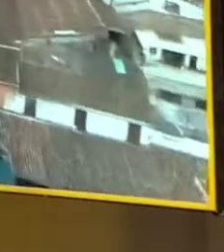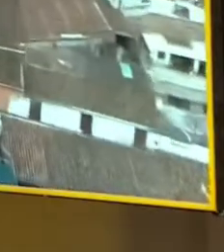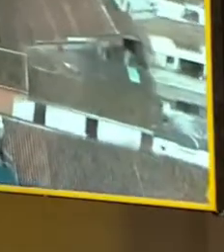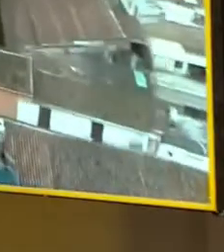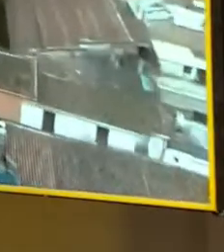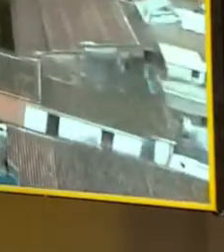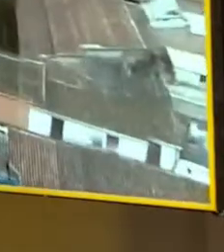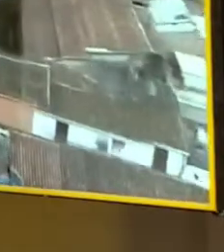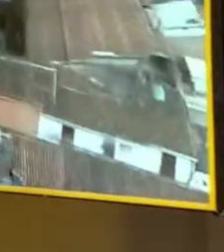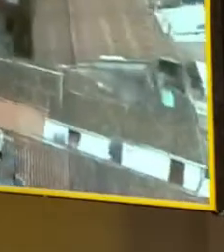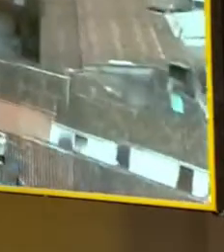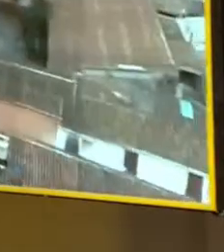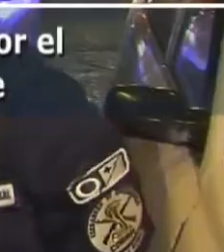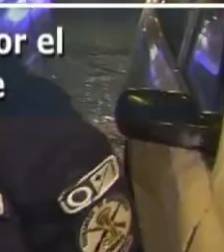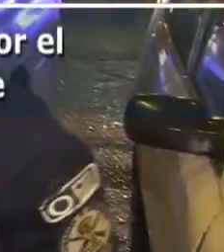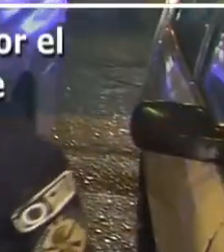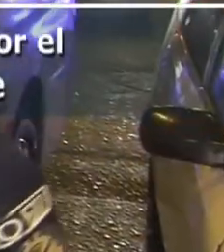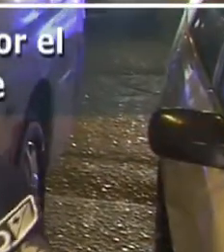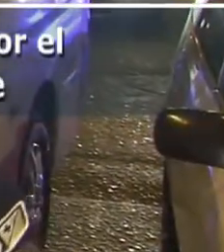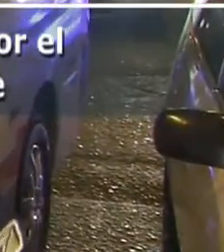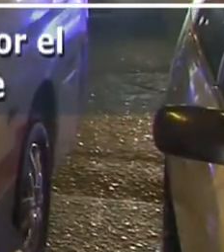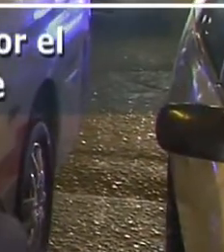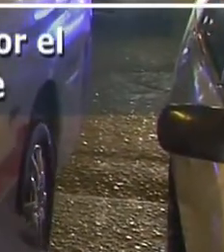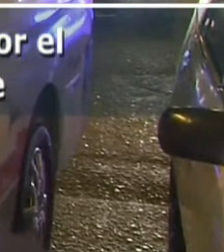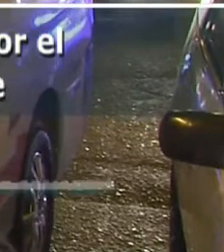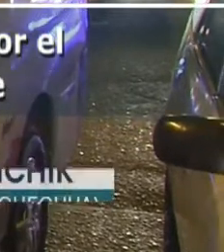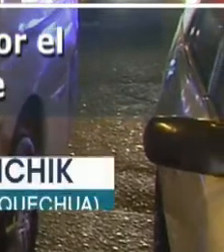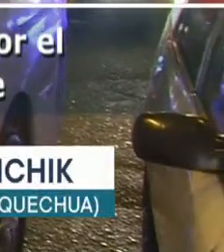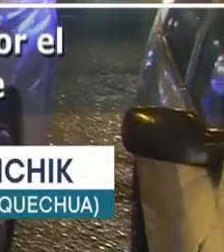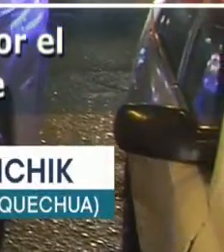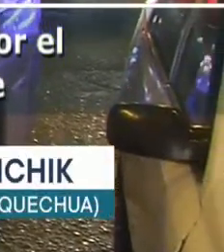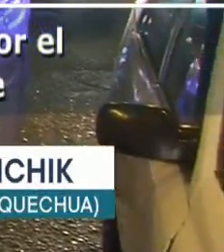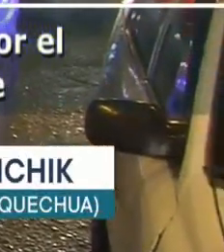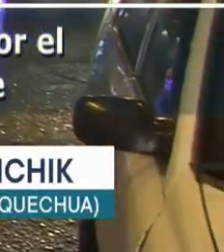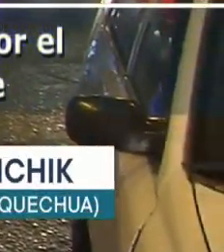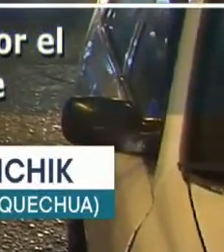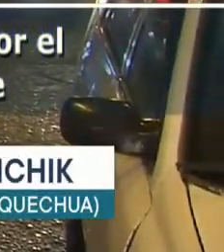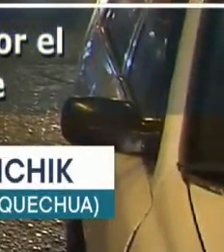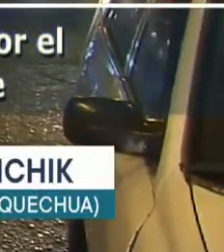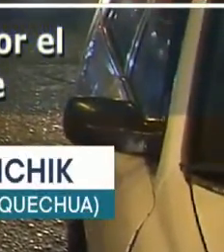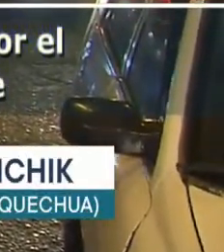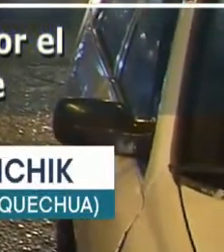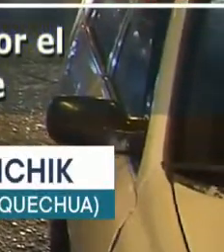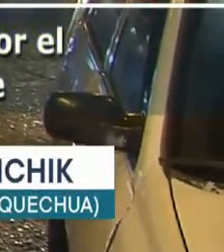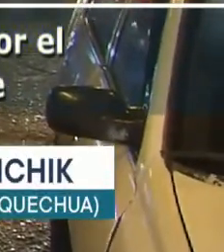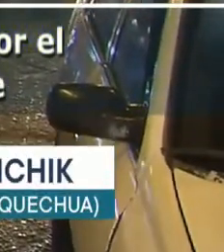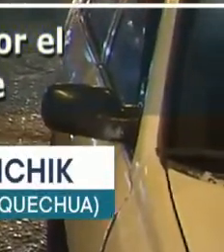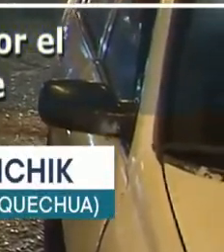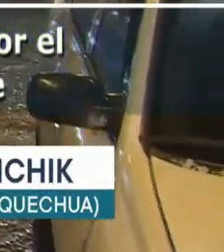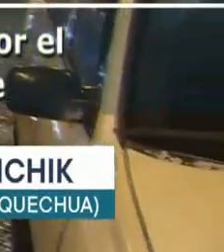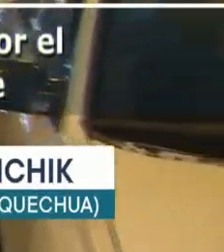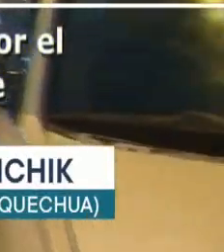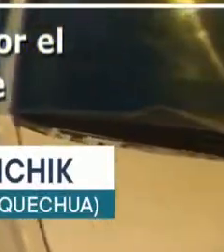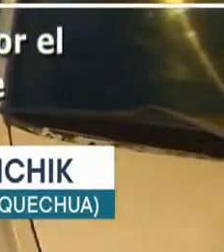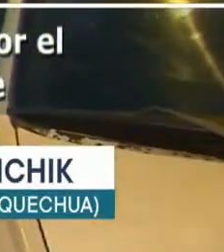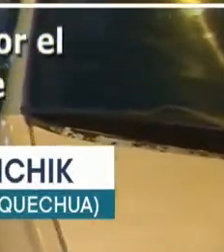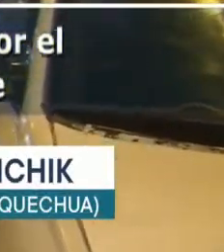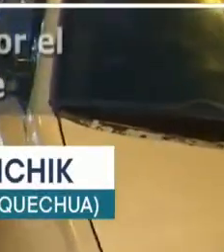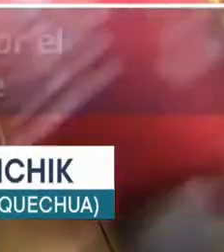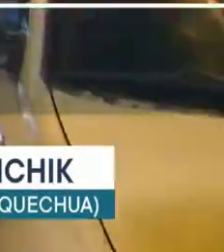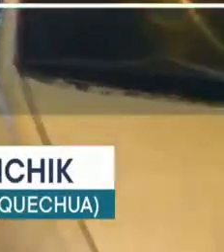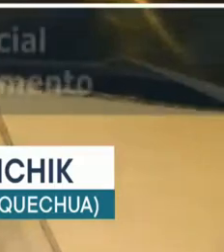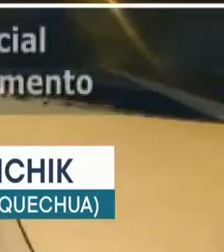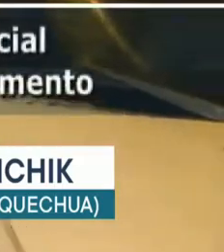Chaynallatas gobierno Kimsa Chunka Punchautara, estado de emergencia en Esjantarex, Zerechimun, Kayaktanchispe, Jinaya, coronavirus Unju